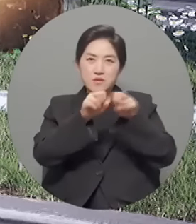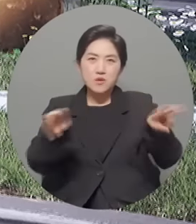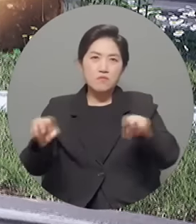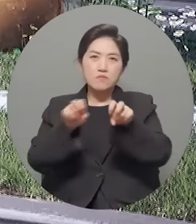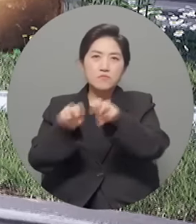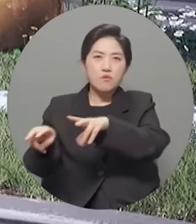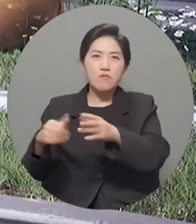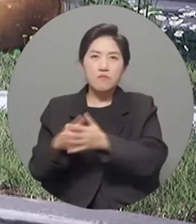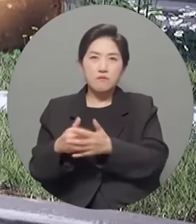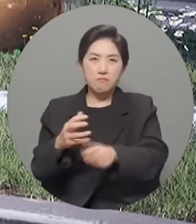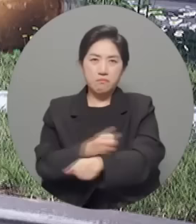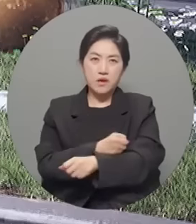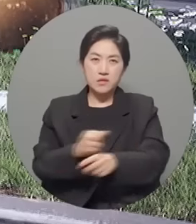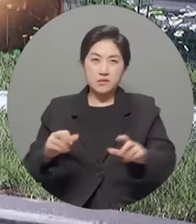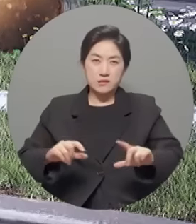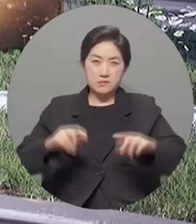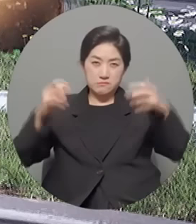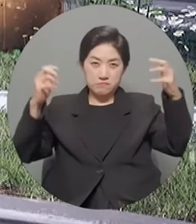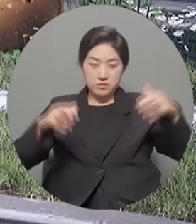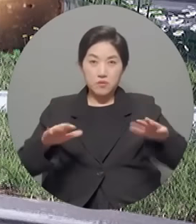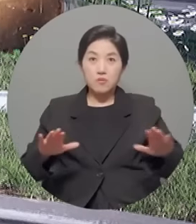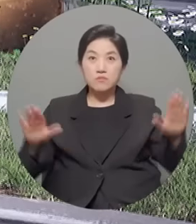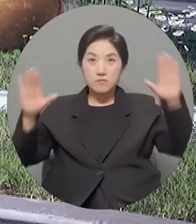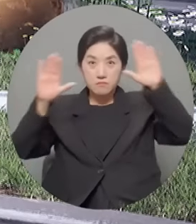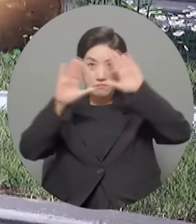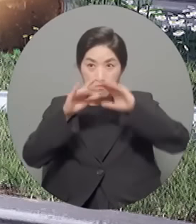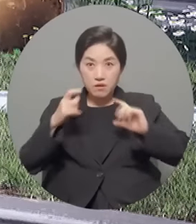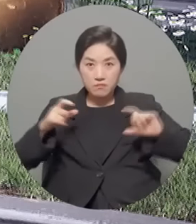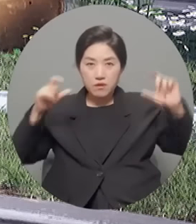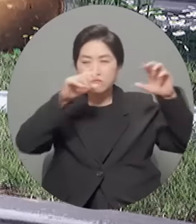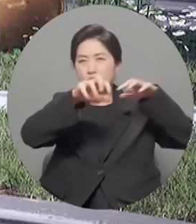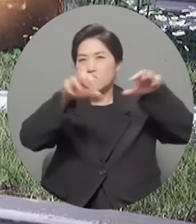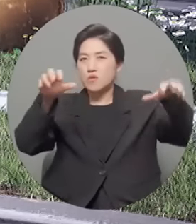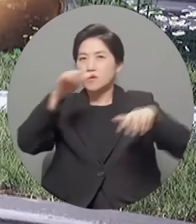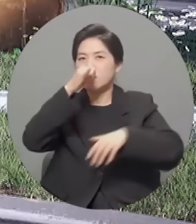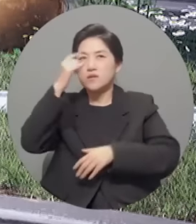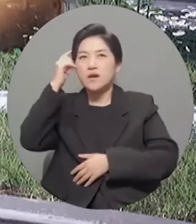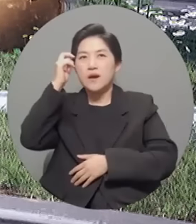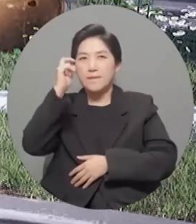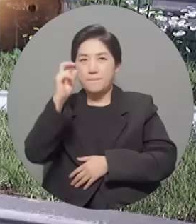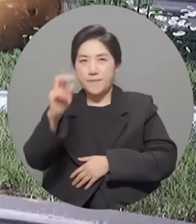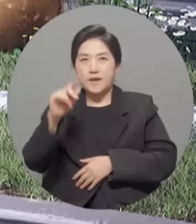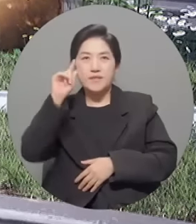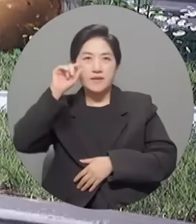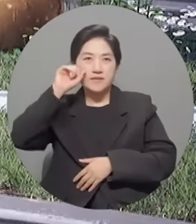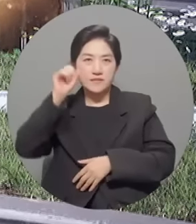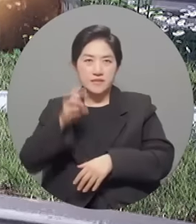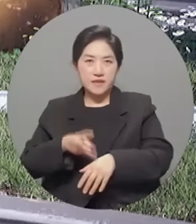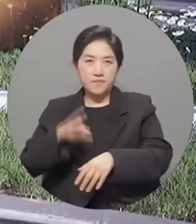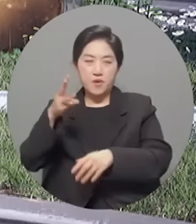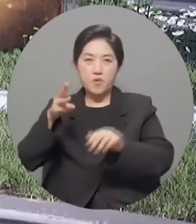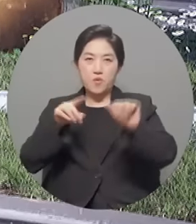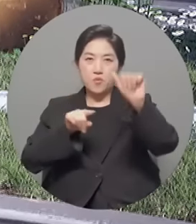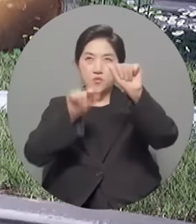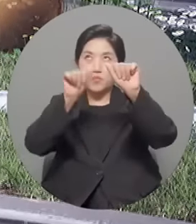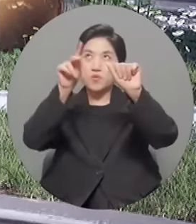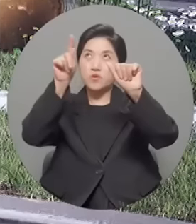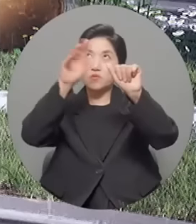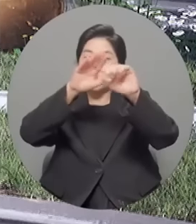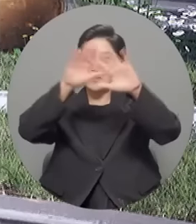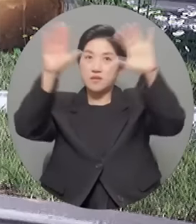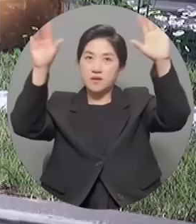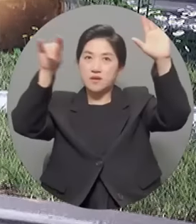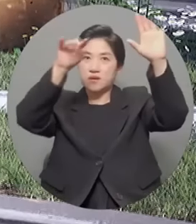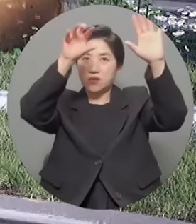번개가 치는 요란한 날씨, 오늘 밤새 곳곳에서 나타나겠습니다. 내일 새벽 5.5km 상공의